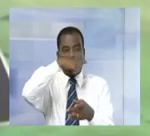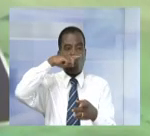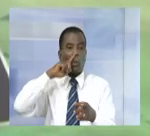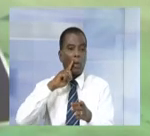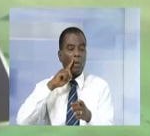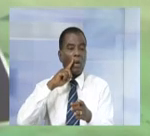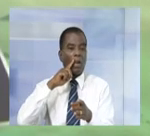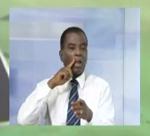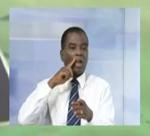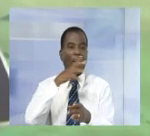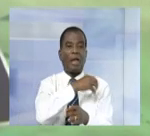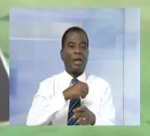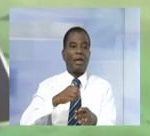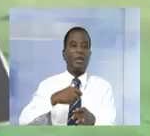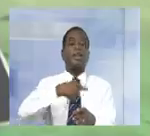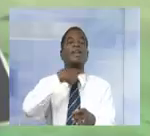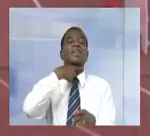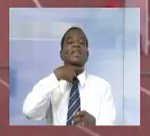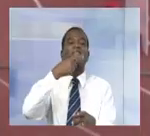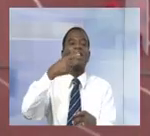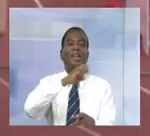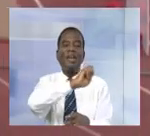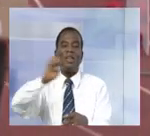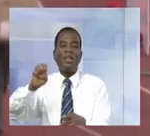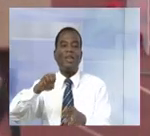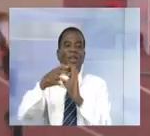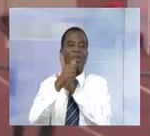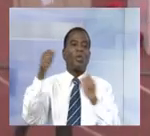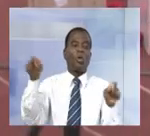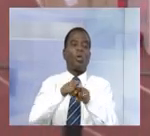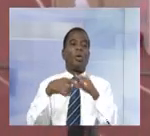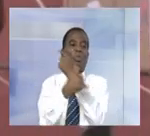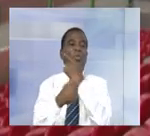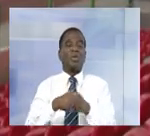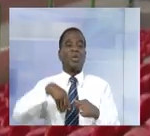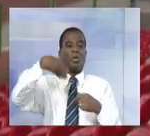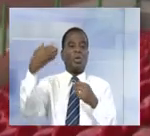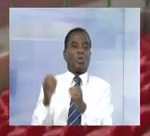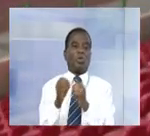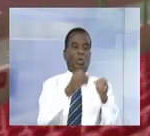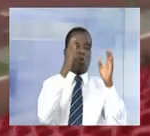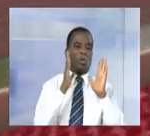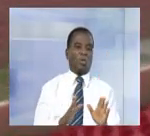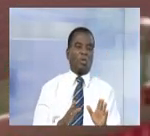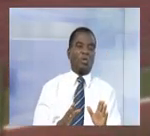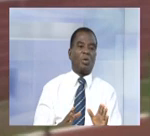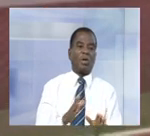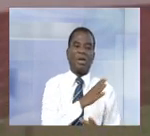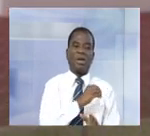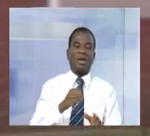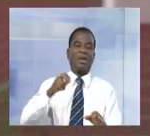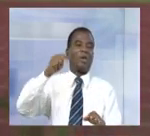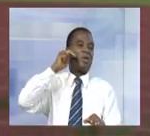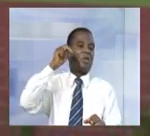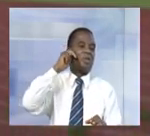pour cette CAN, et à la Guinée équatoriale, qualifiée, elle, en tant que pays hôte. Une CAN où l'Égypte, septuple championne d'Afrique, et le